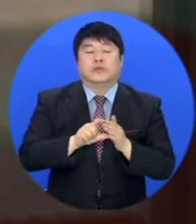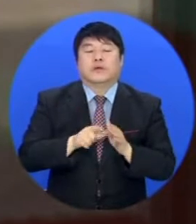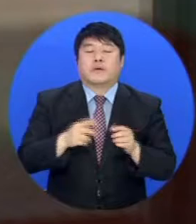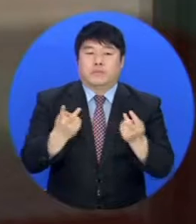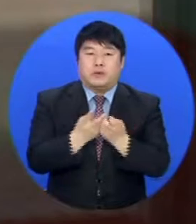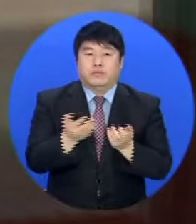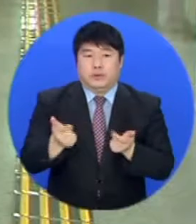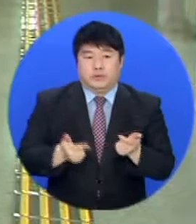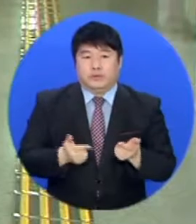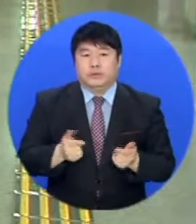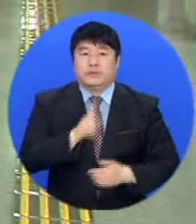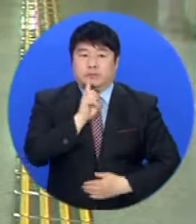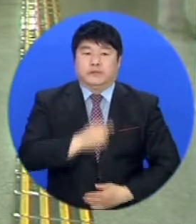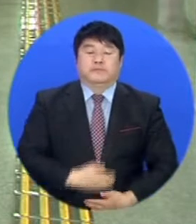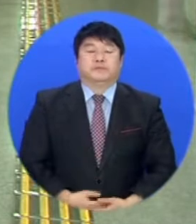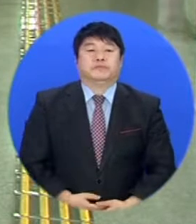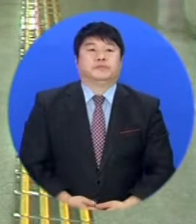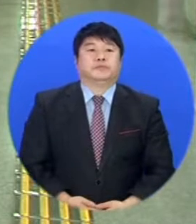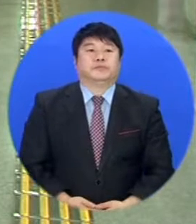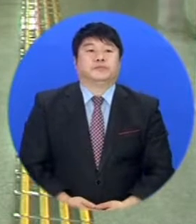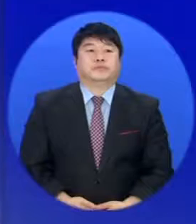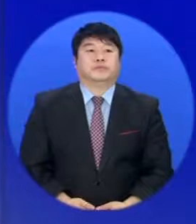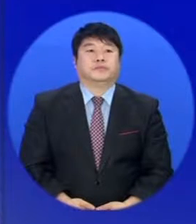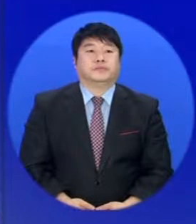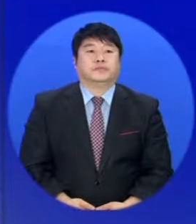마련했다고 말했습니다.